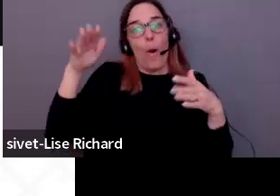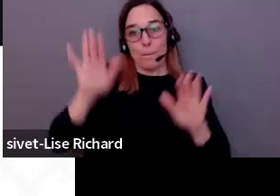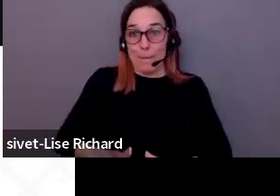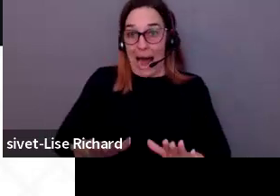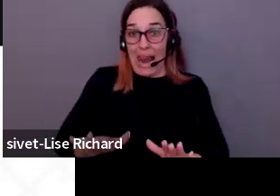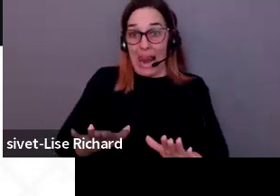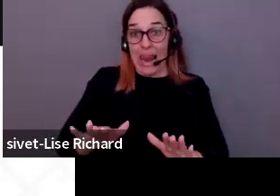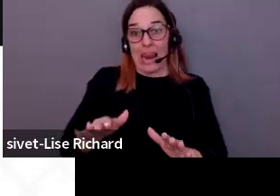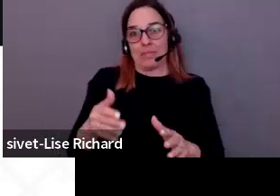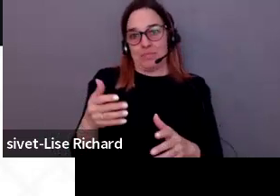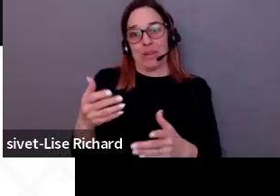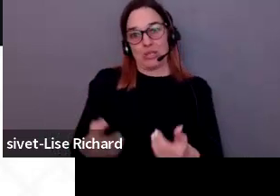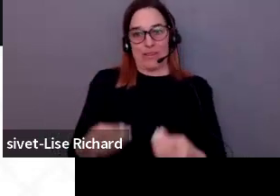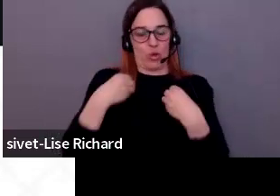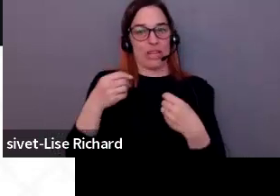pâle.